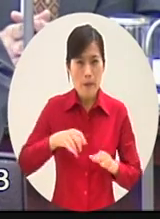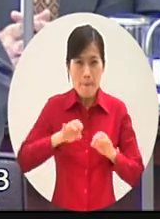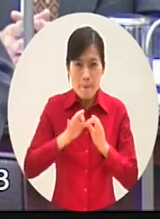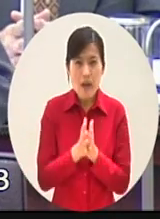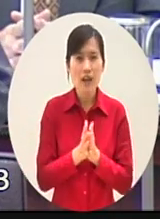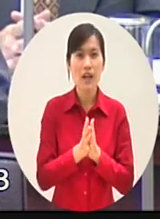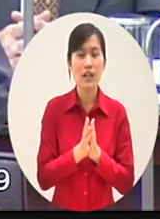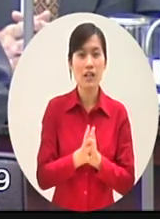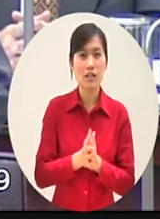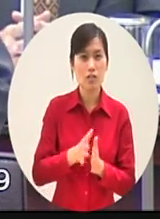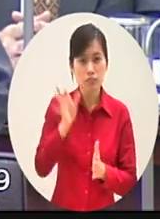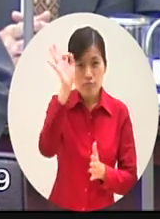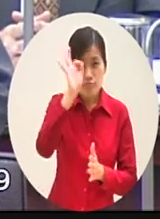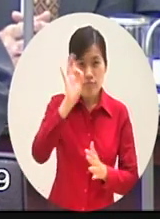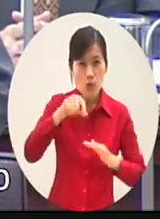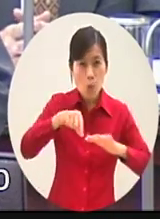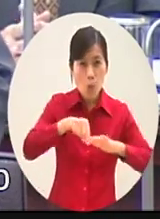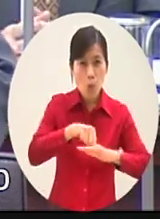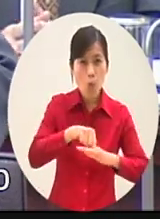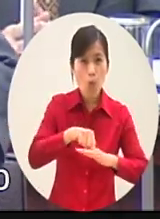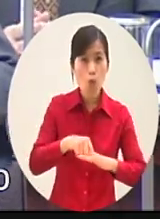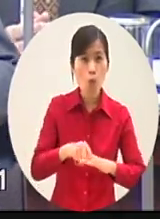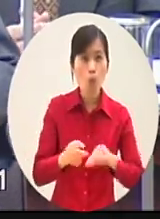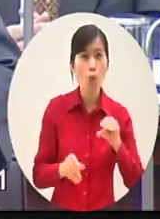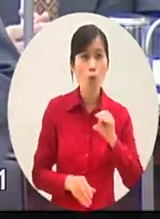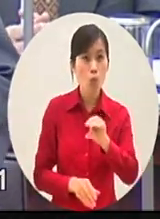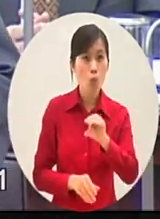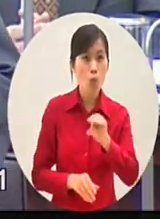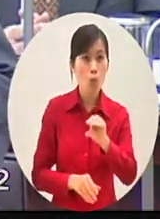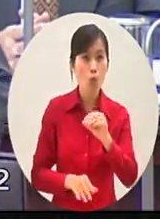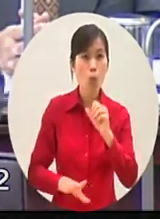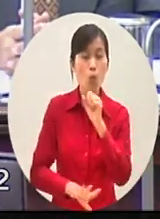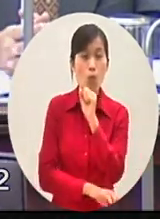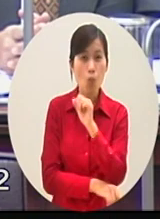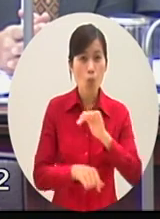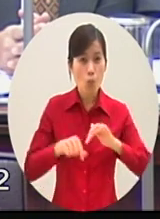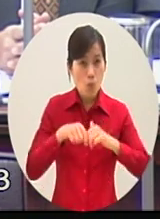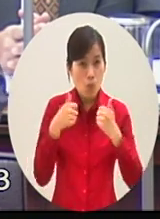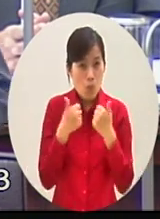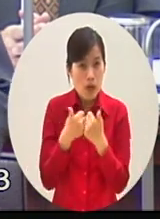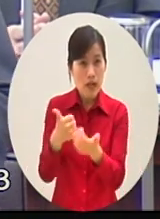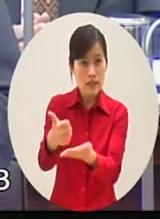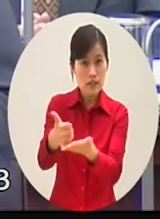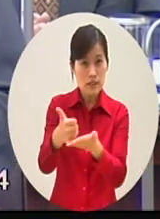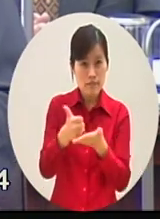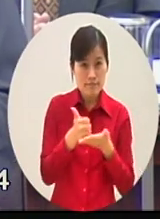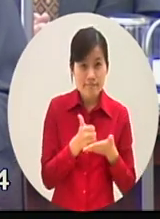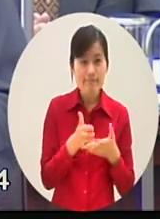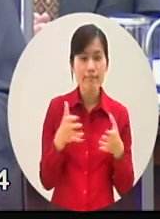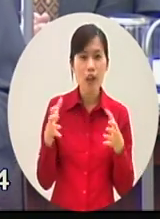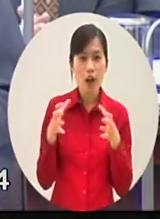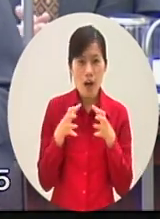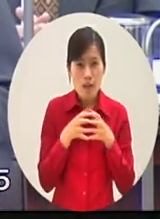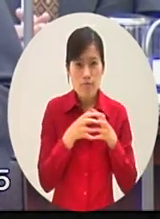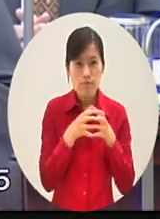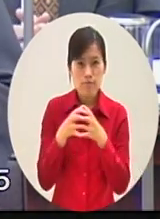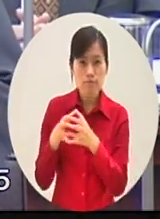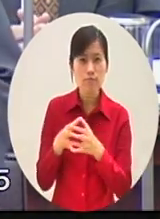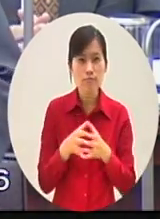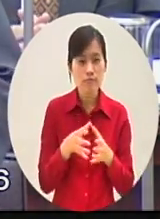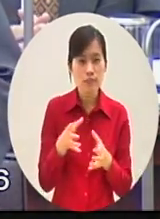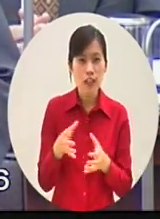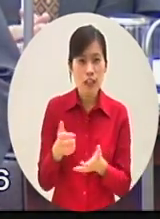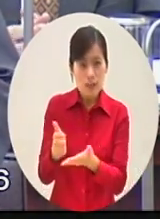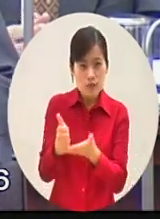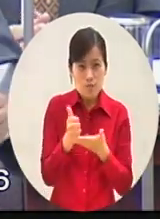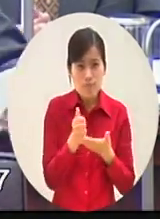来跟他们合作啊，来跟他们请他们来看看。我认为第一开始我们